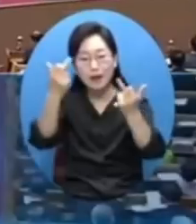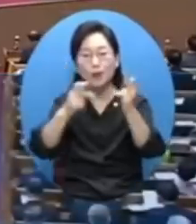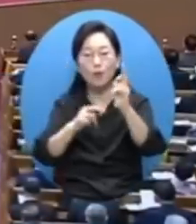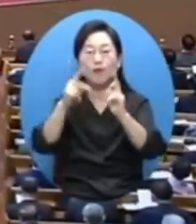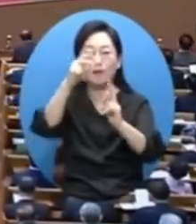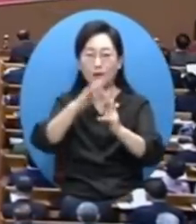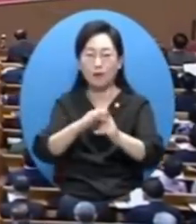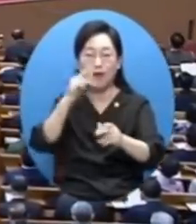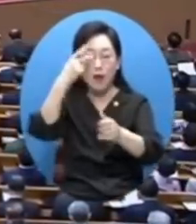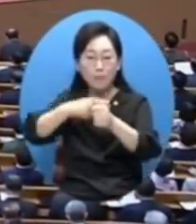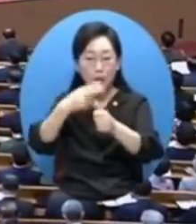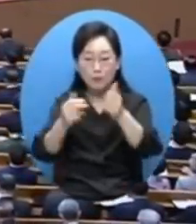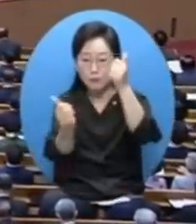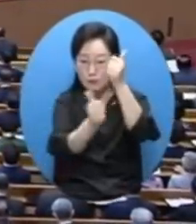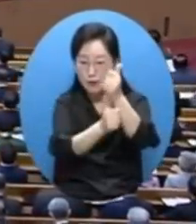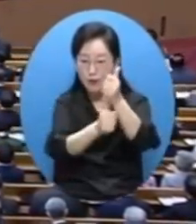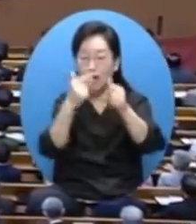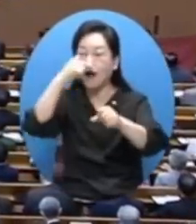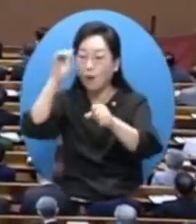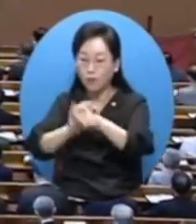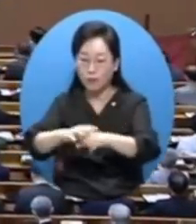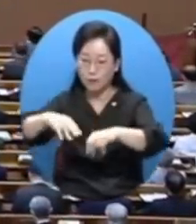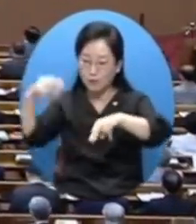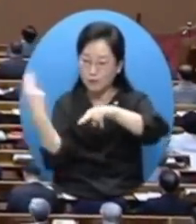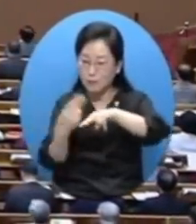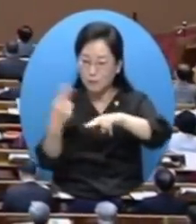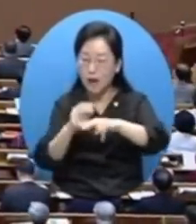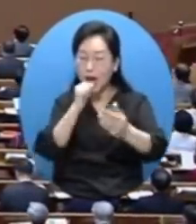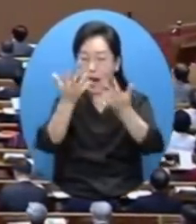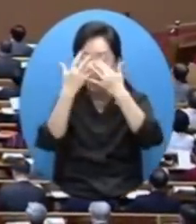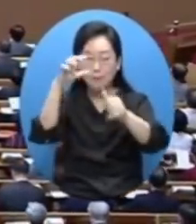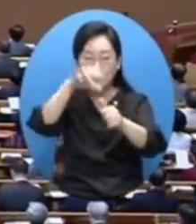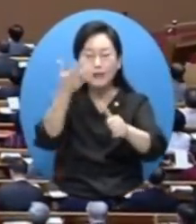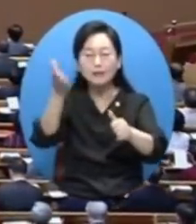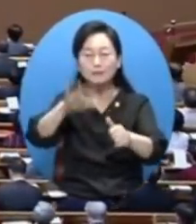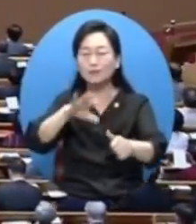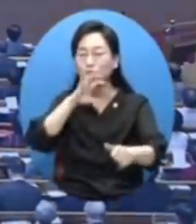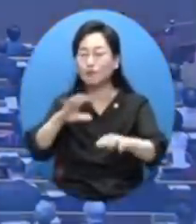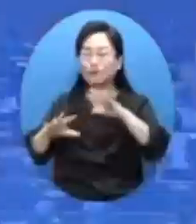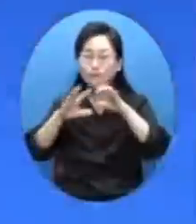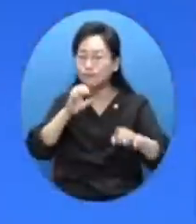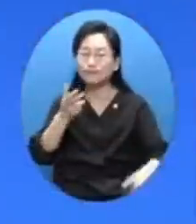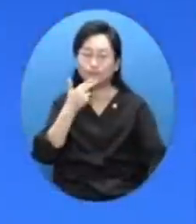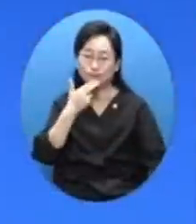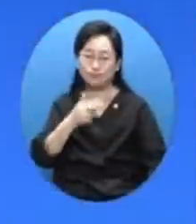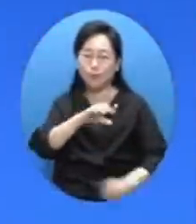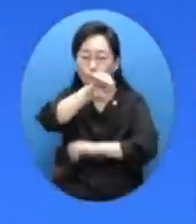신라가 억울하게 매머고 갇혔을 때 그들이 불평하지 않았습니다 원망하지 않았습니다 그들은 찬송했습니다